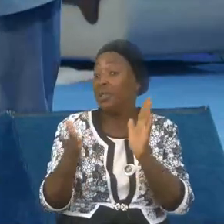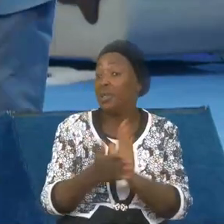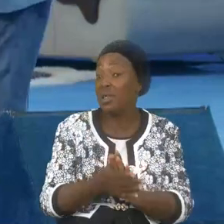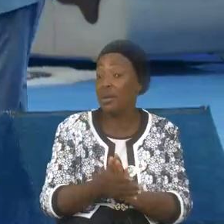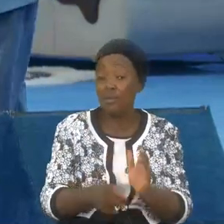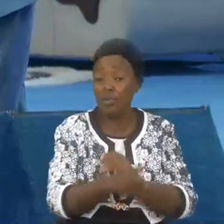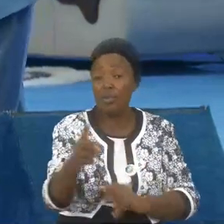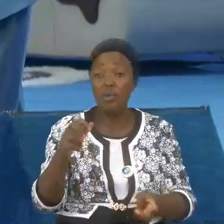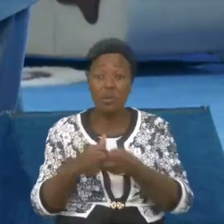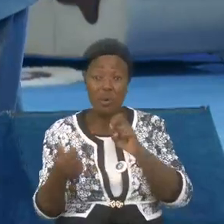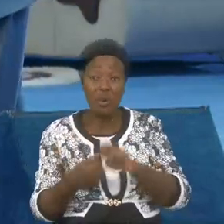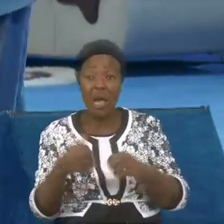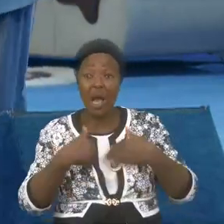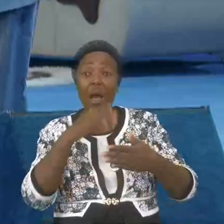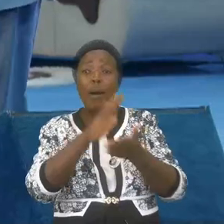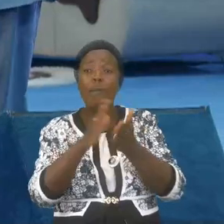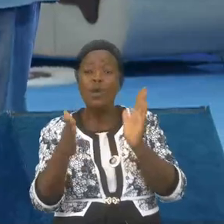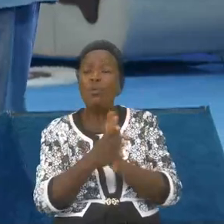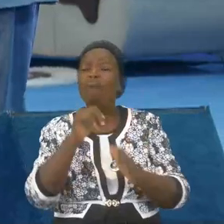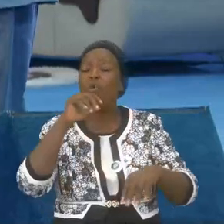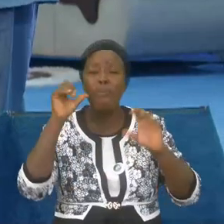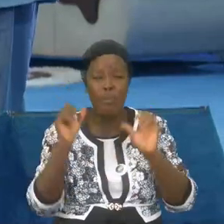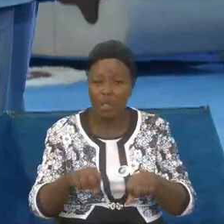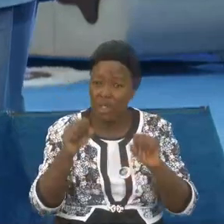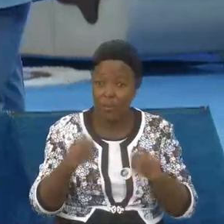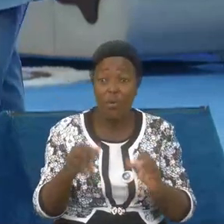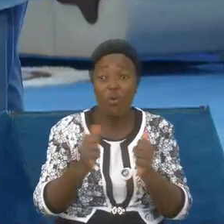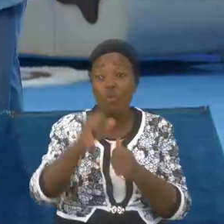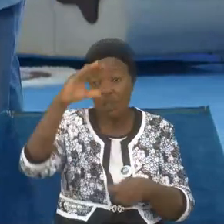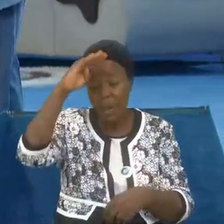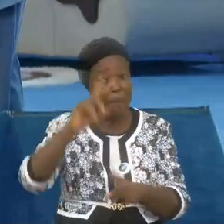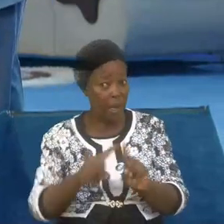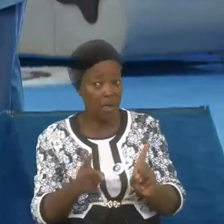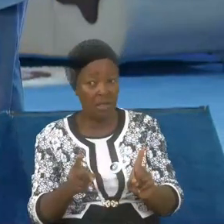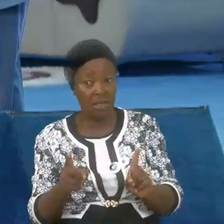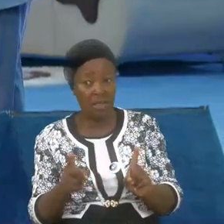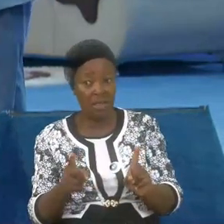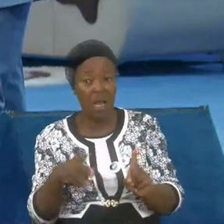Et ces problèmes sont devenus impossibles aux hommes.